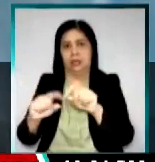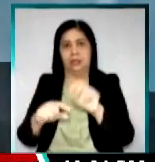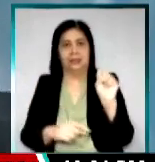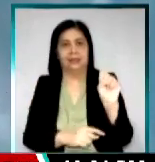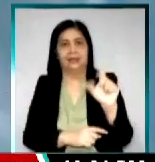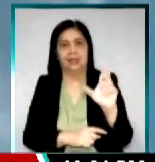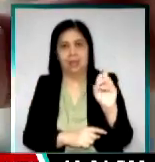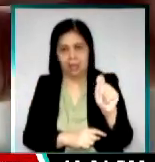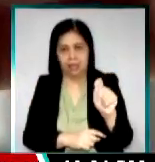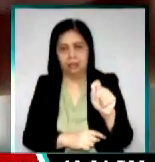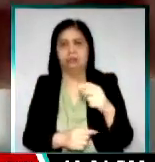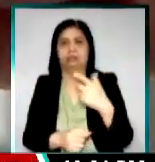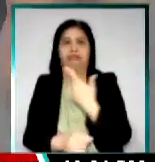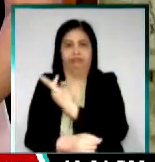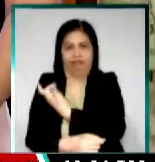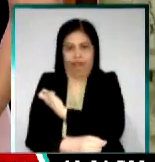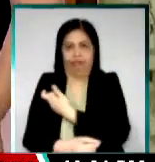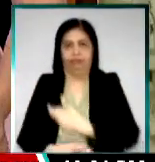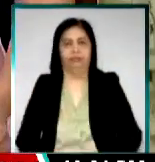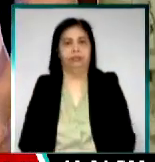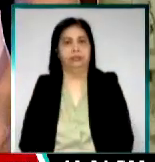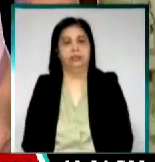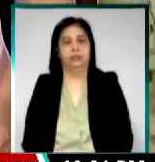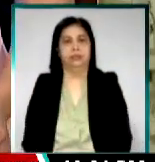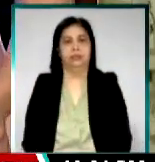ng bakuna.